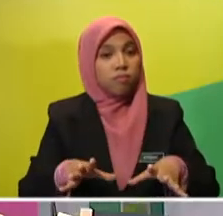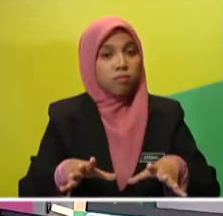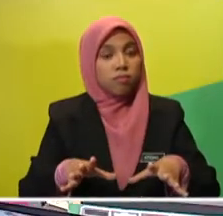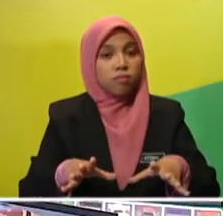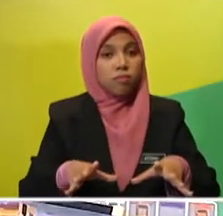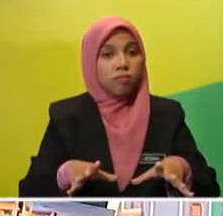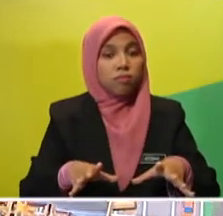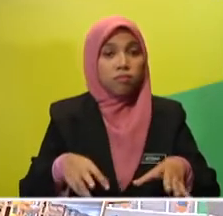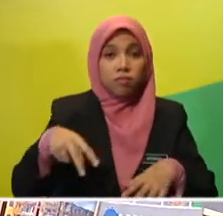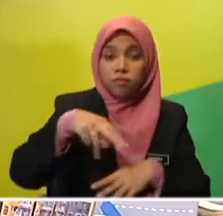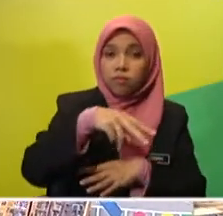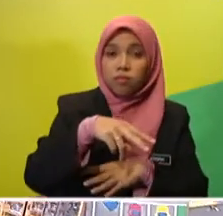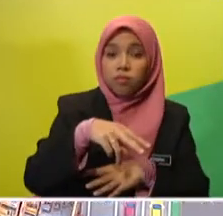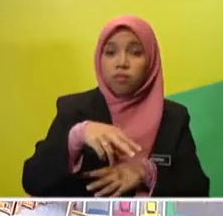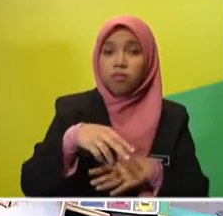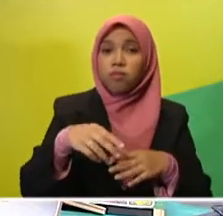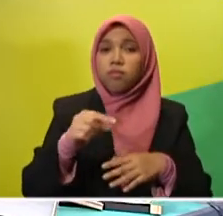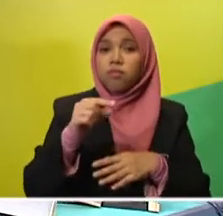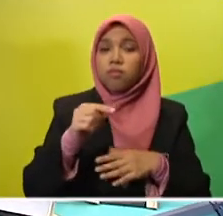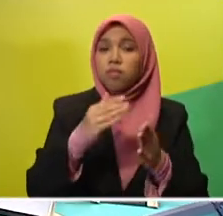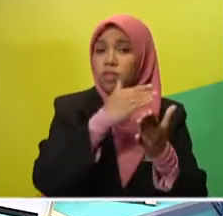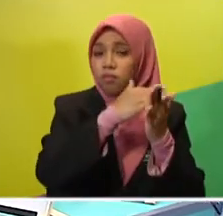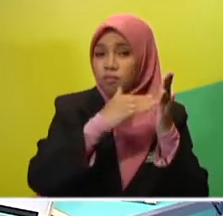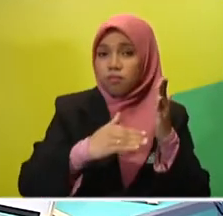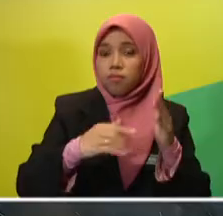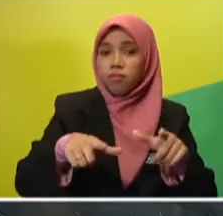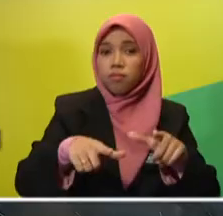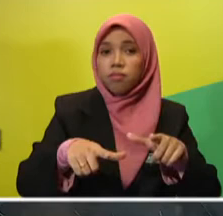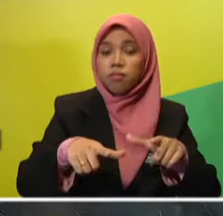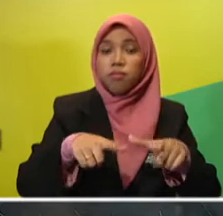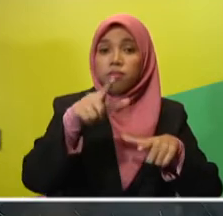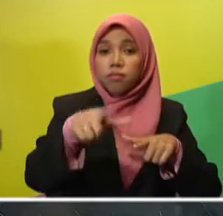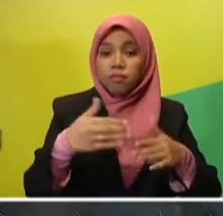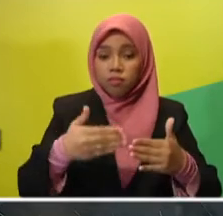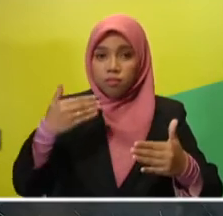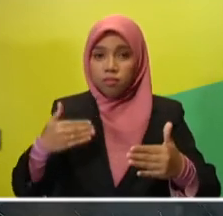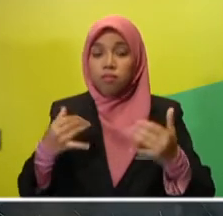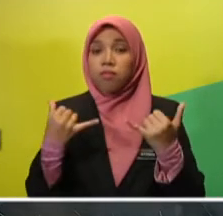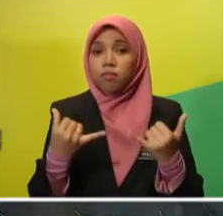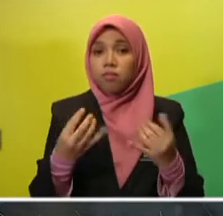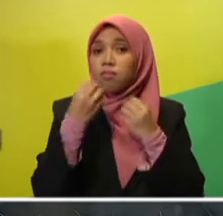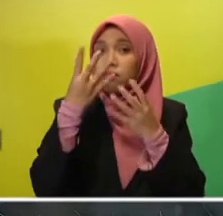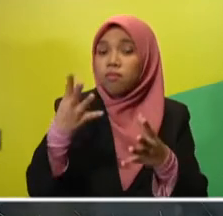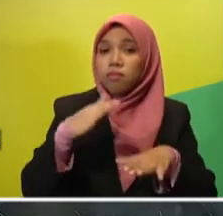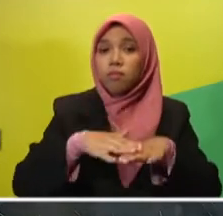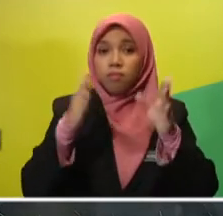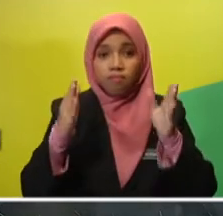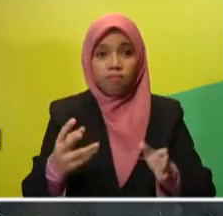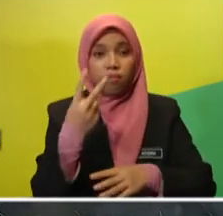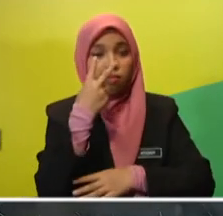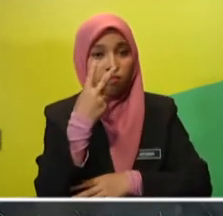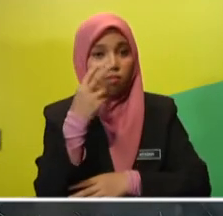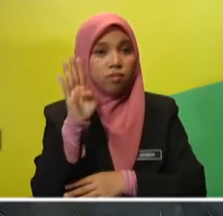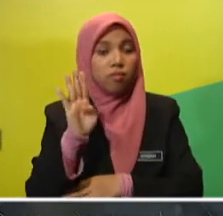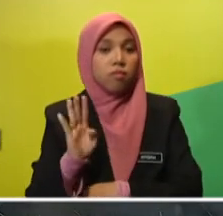di belakang. Kemudian saya akan maklumkan kepada klien bahawa kita akan